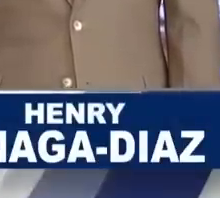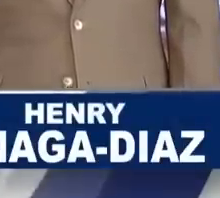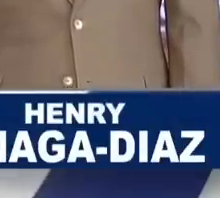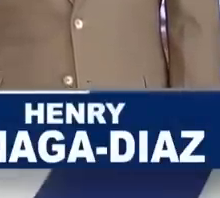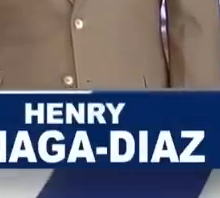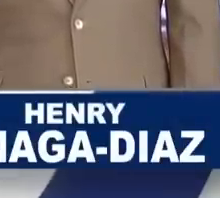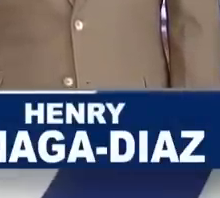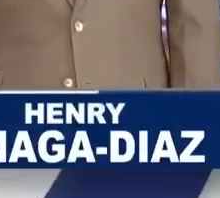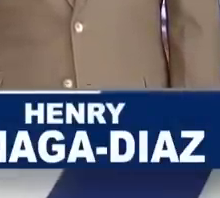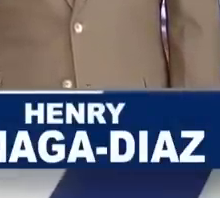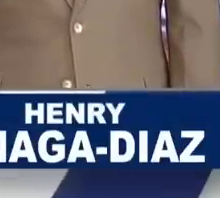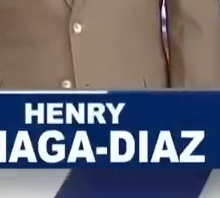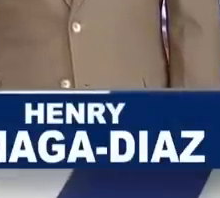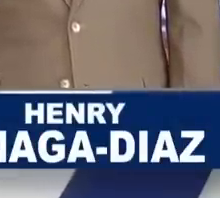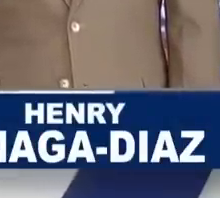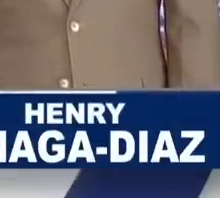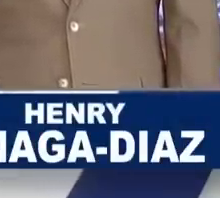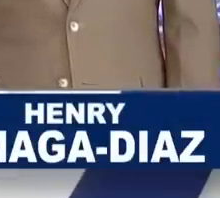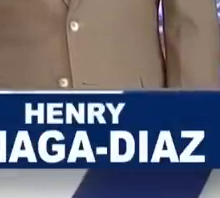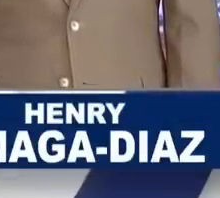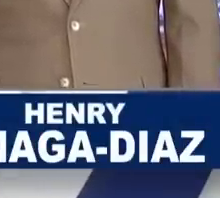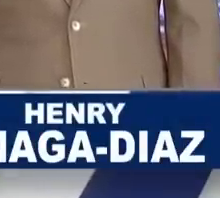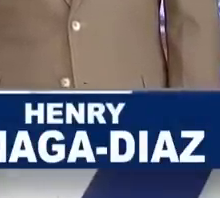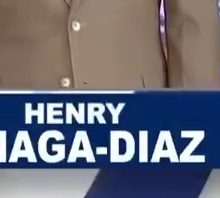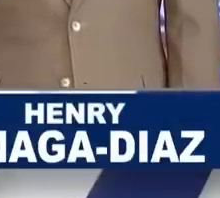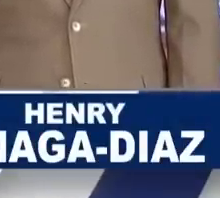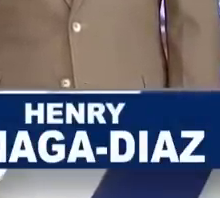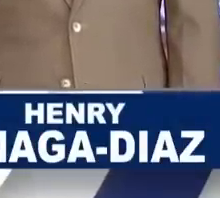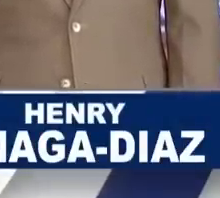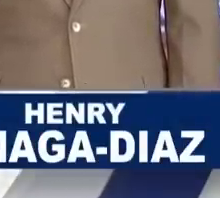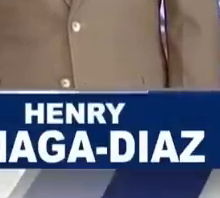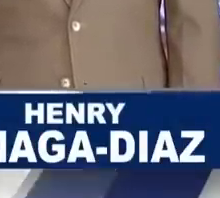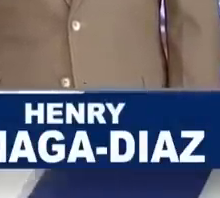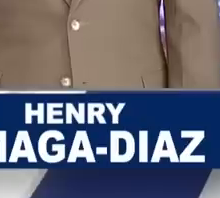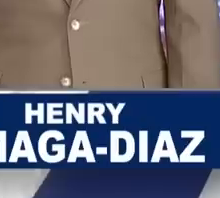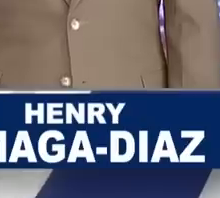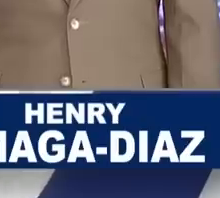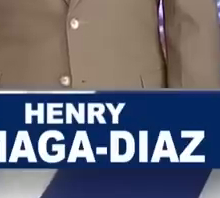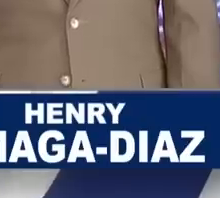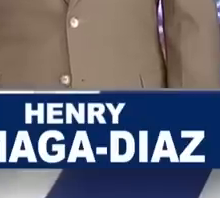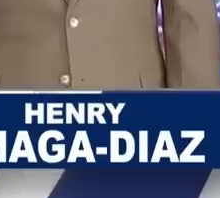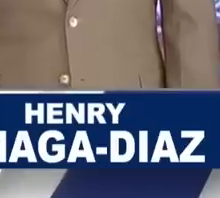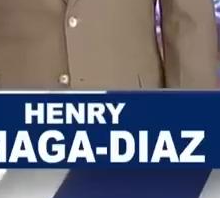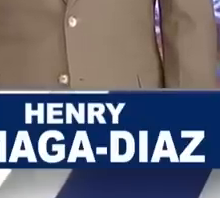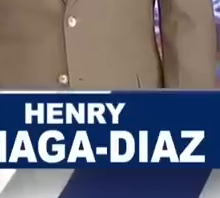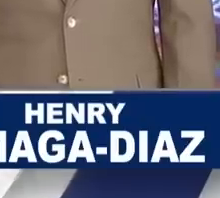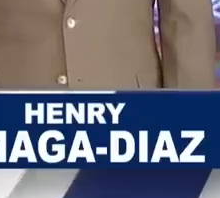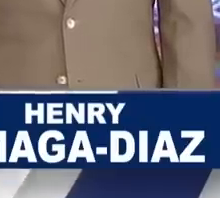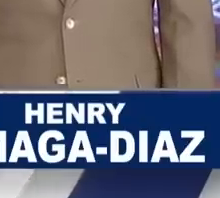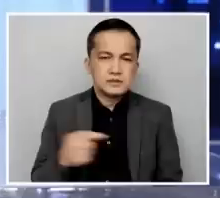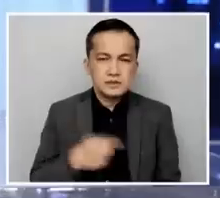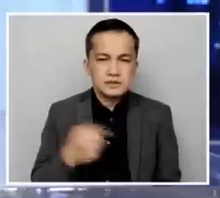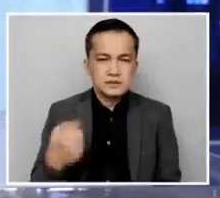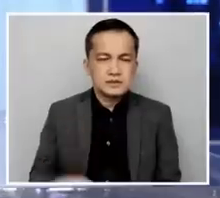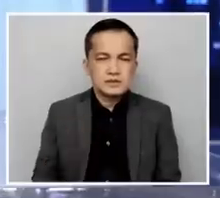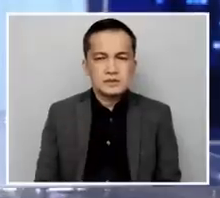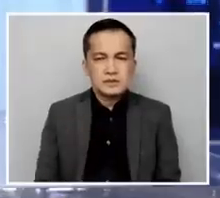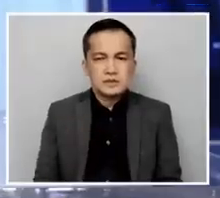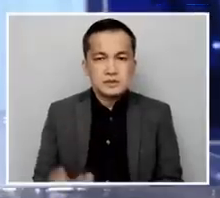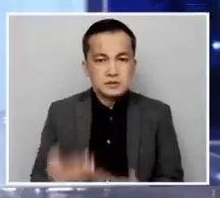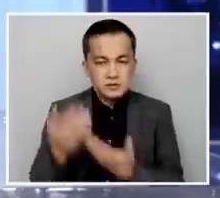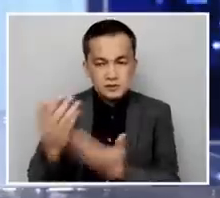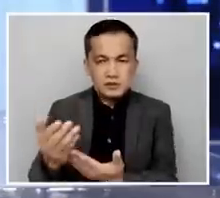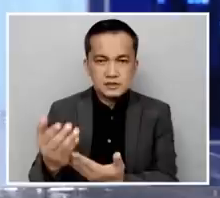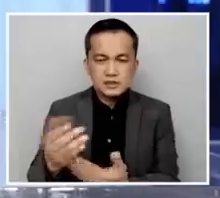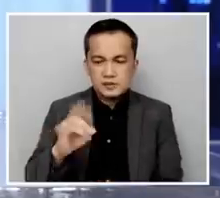Magandang gabi, bayan! Simulan po natin ang balitaan sa protesta naman ng Pilipinas laban sa China. Naghainan ng